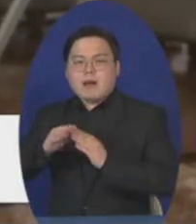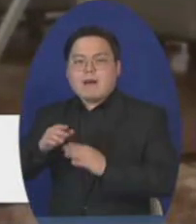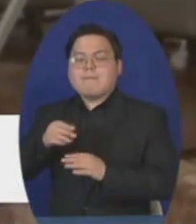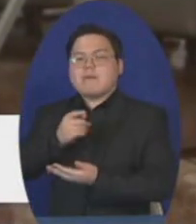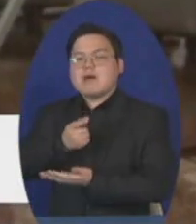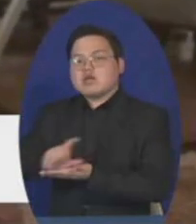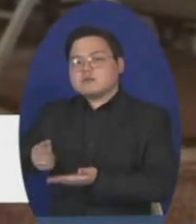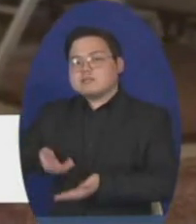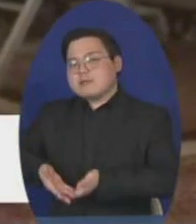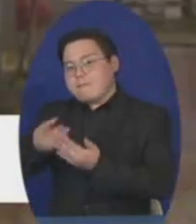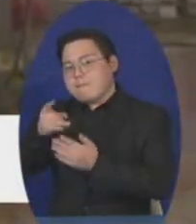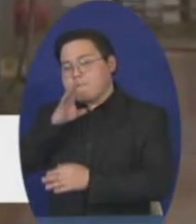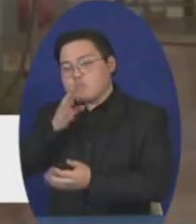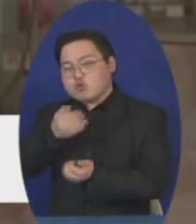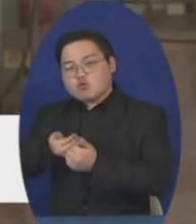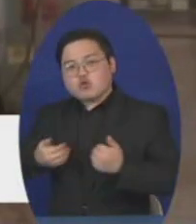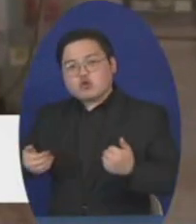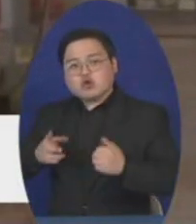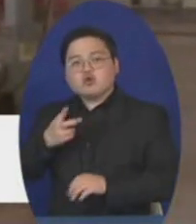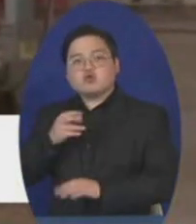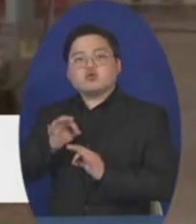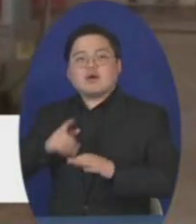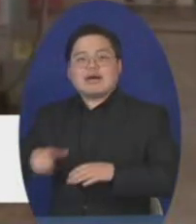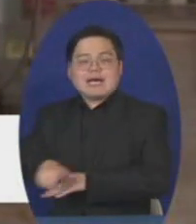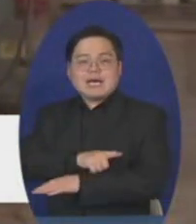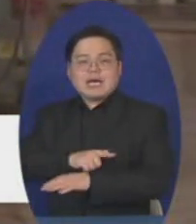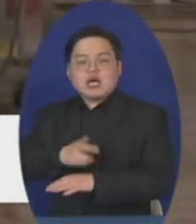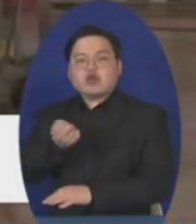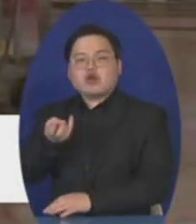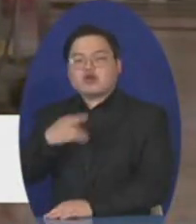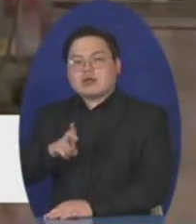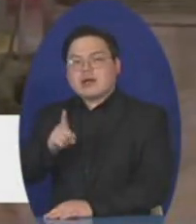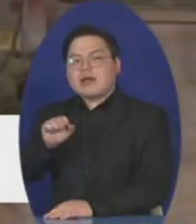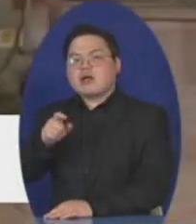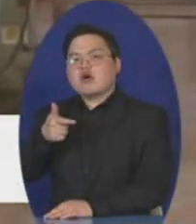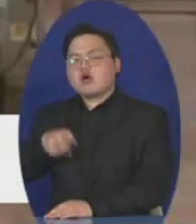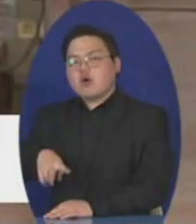дэмжинэ. Тусгаарлсан эрүүл бүсийг дорнод халахгүй бол Булган аймагт байгуулахаар төлөвлөд байна.